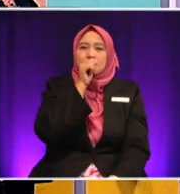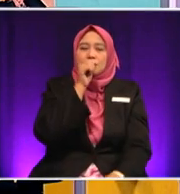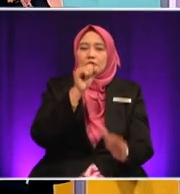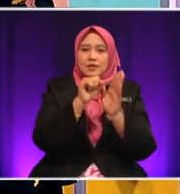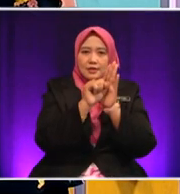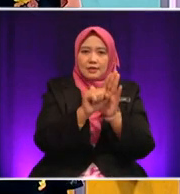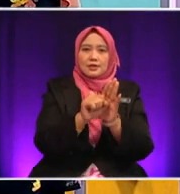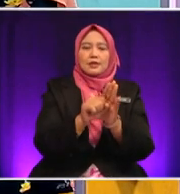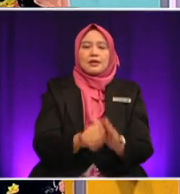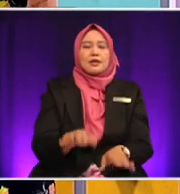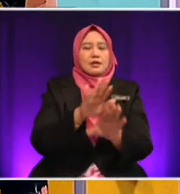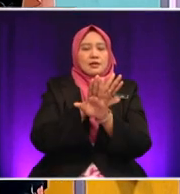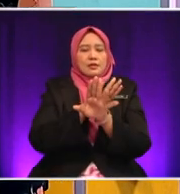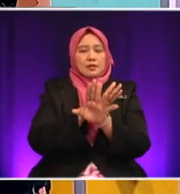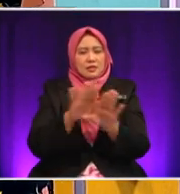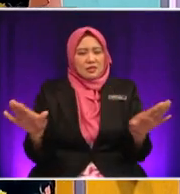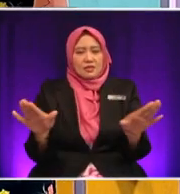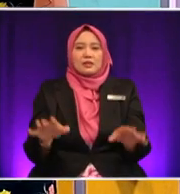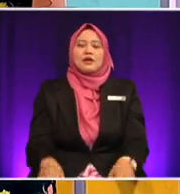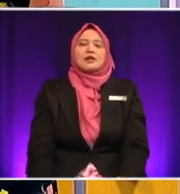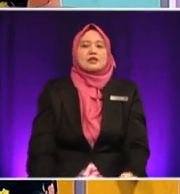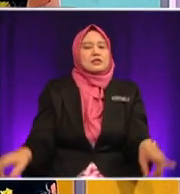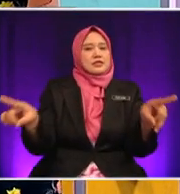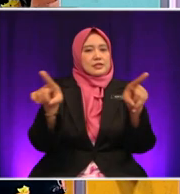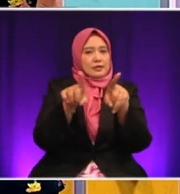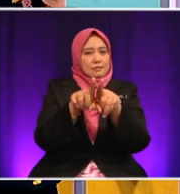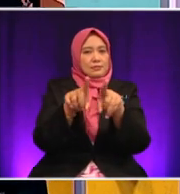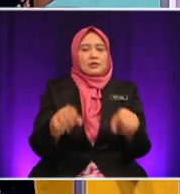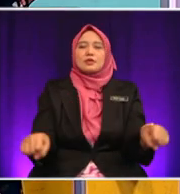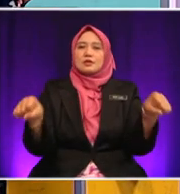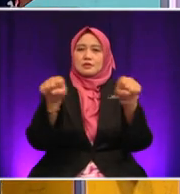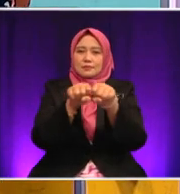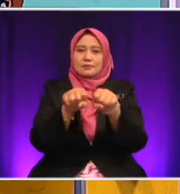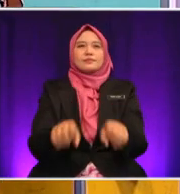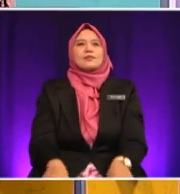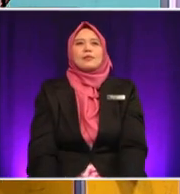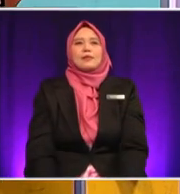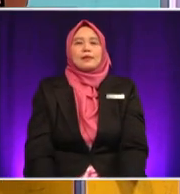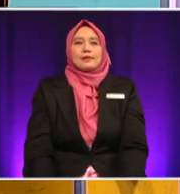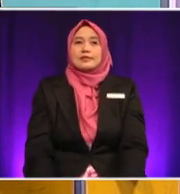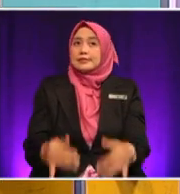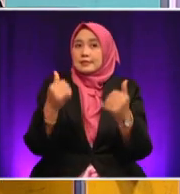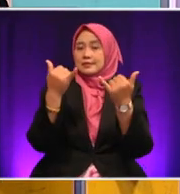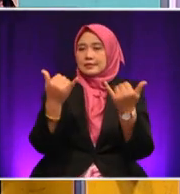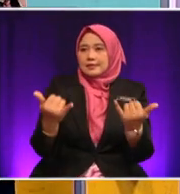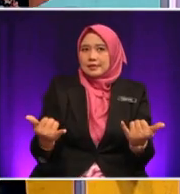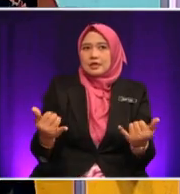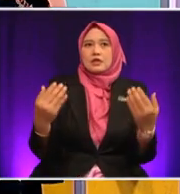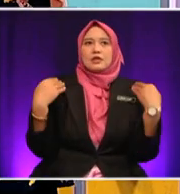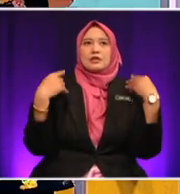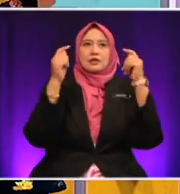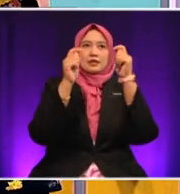dapat di tajuk penyulitannya sudut ini kita juga akan belajar tentang teknik menyulik teknik penyulitan